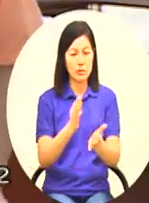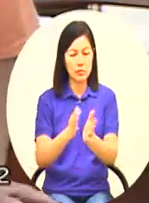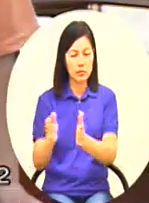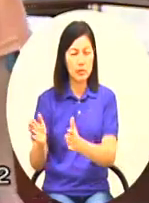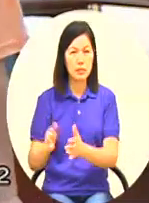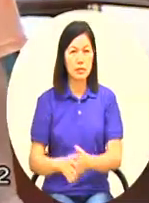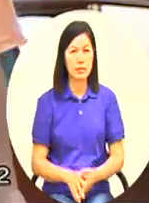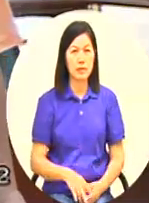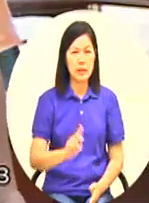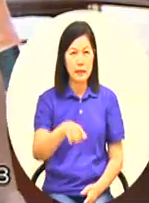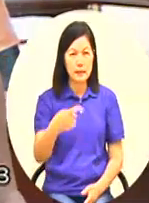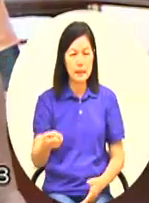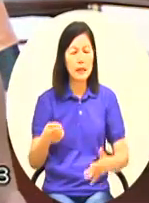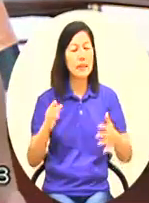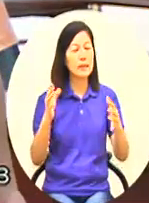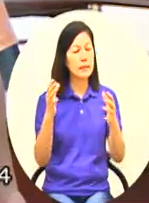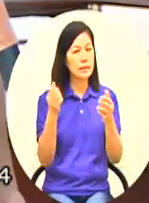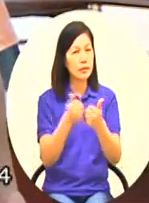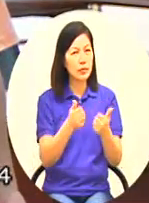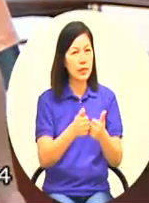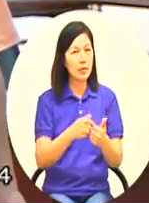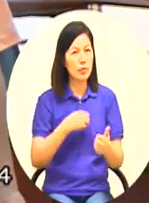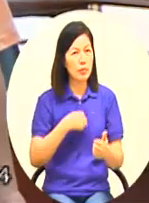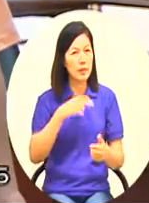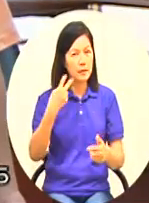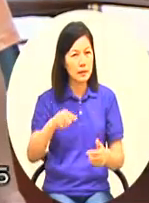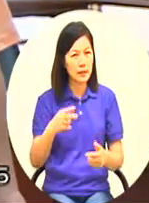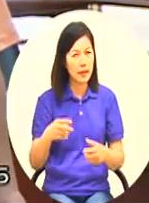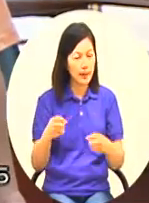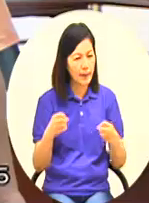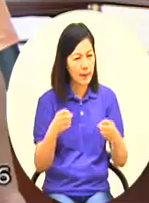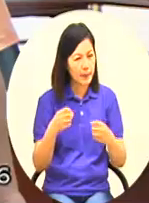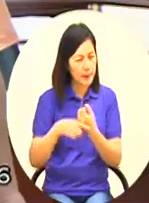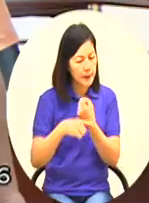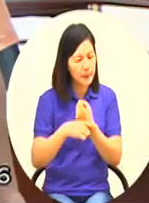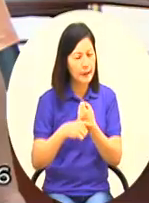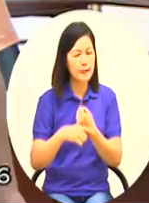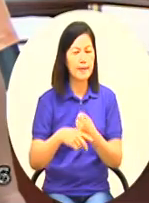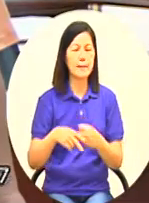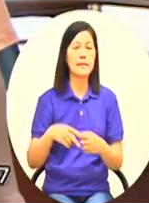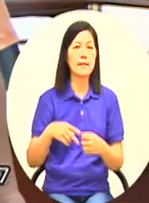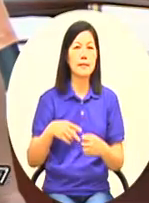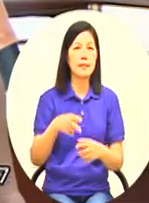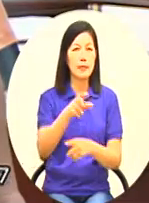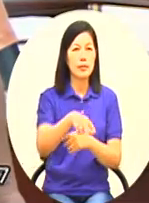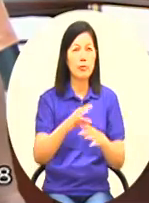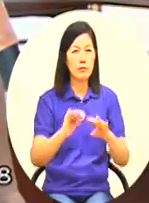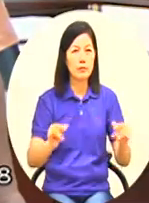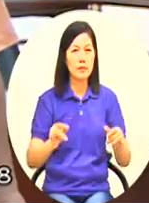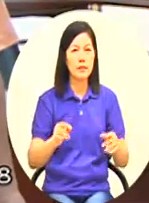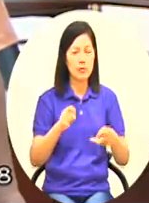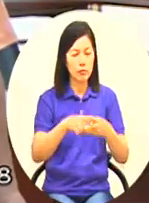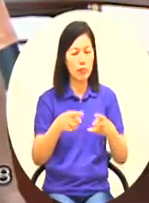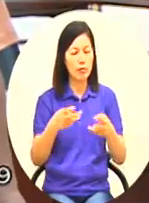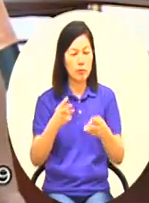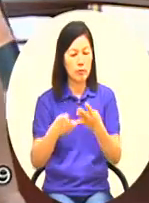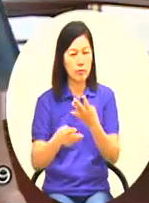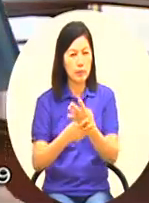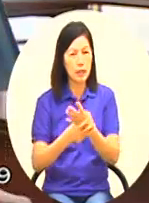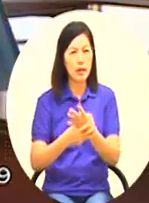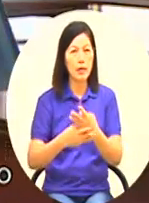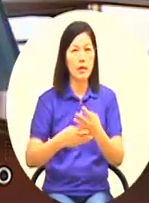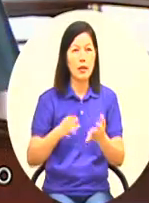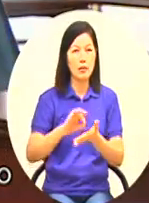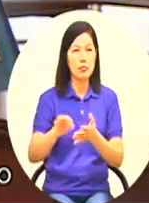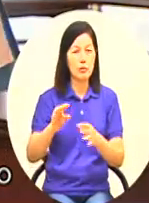会议咧哈，那也当然在这里修正点点哈，但农地、工业用地点点哈，包括一些一寡这他说这